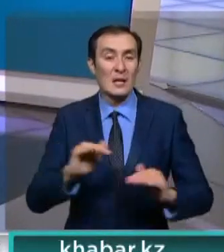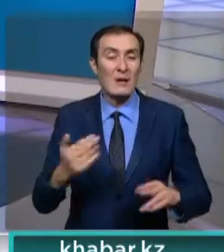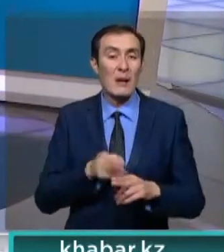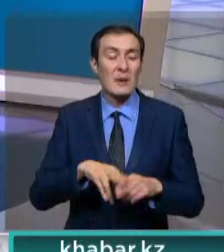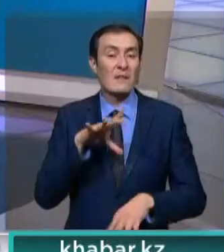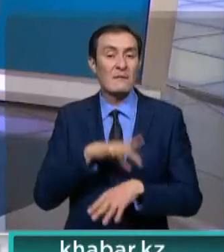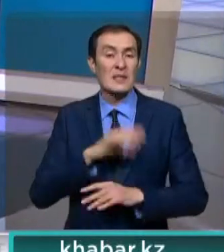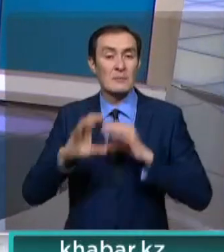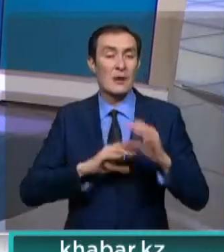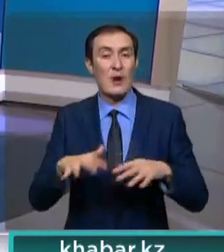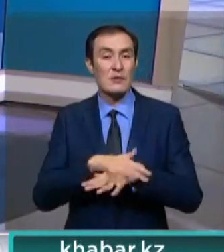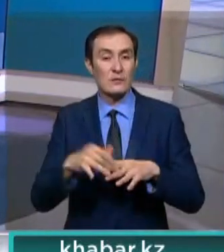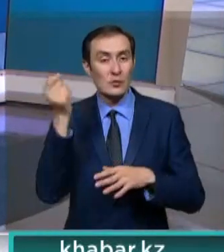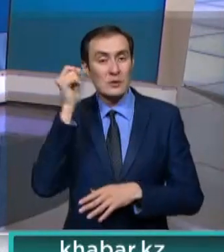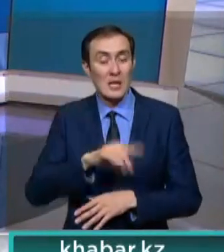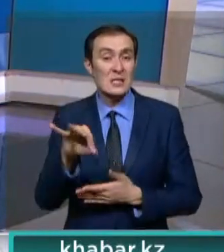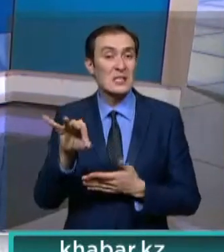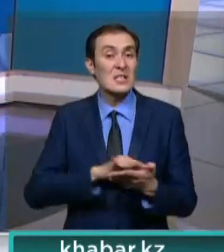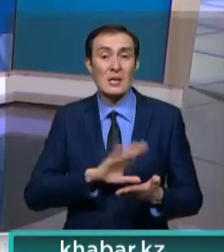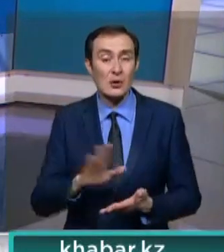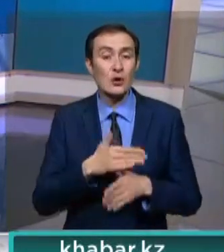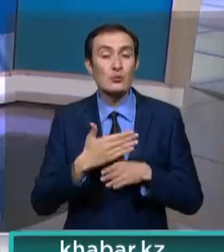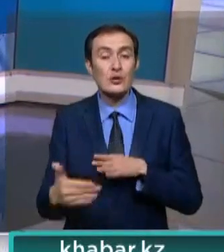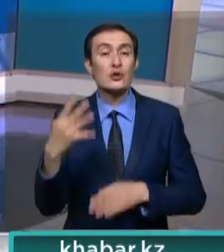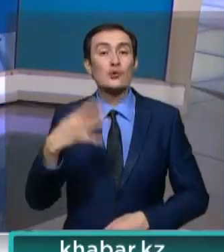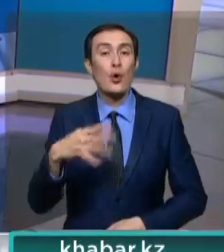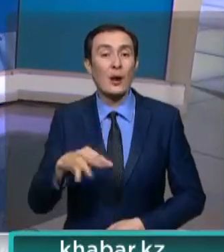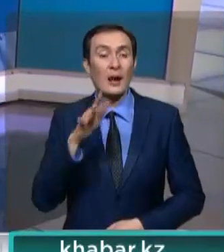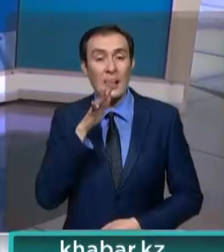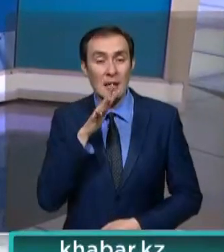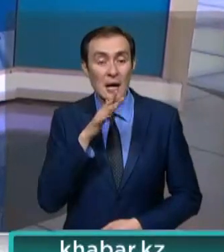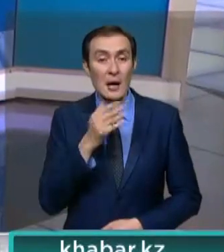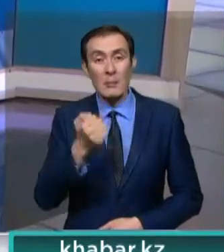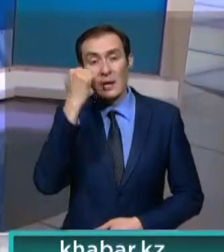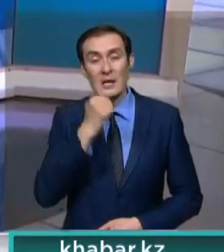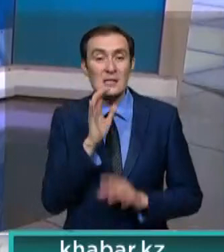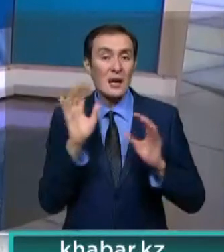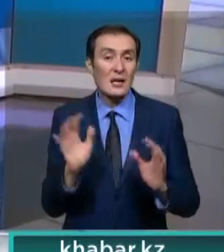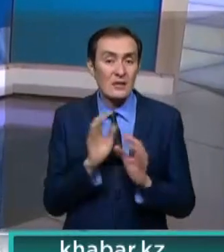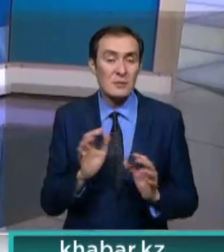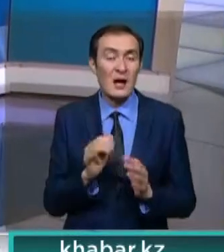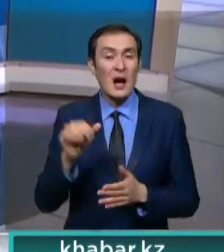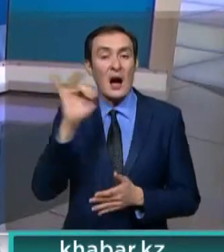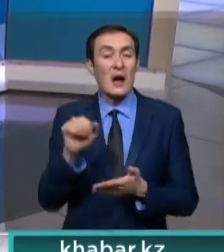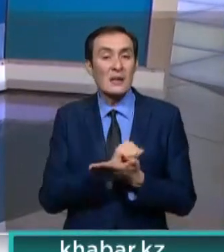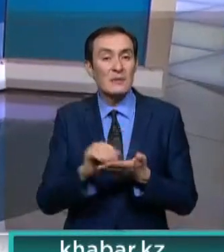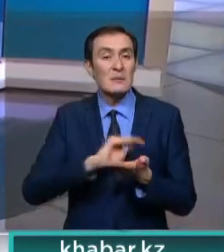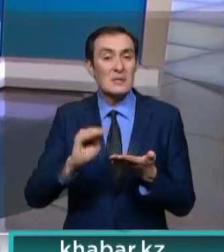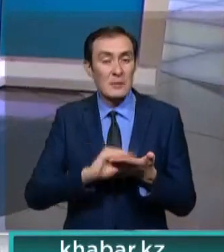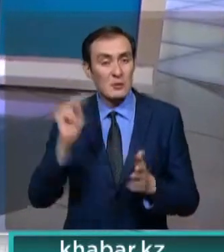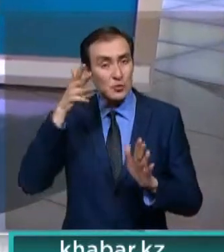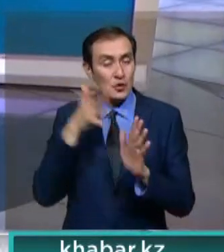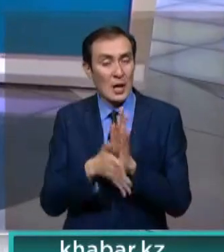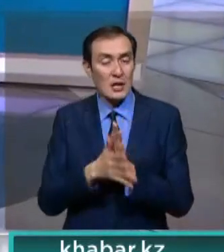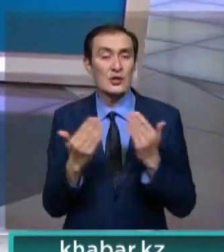этом факте мировая общественность узнала не сразу, а лишь спустя почти 40 лет, благодаря сохранившимся архивным записям. Их